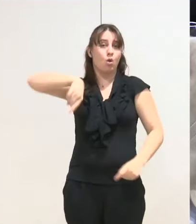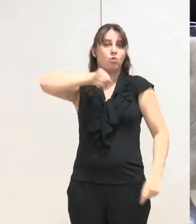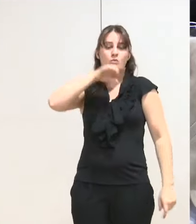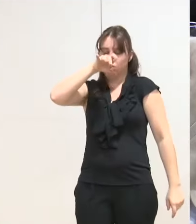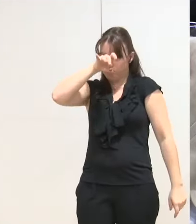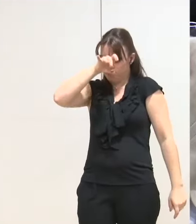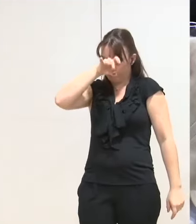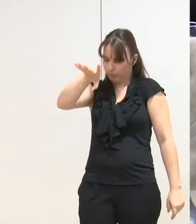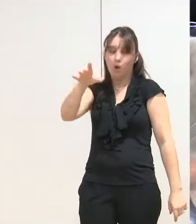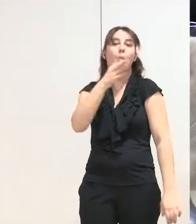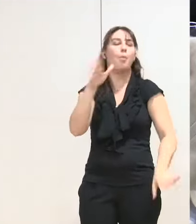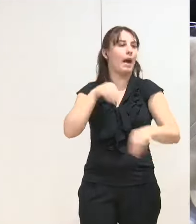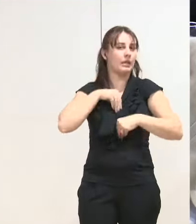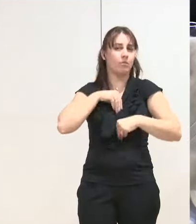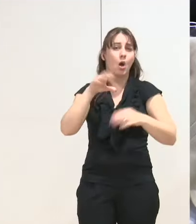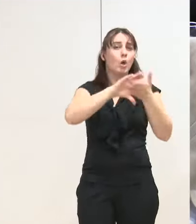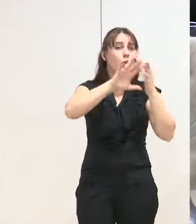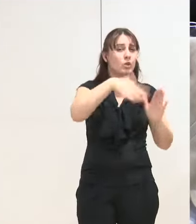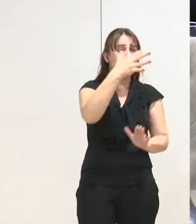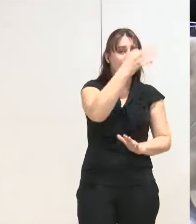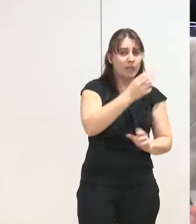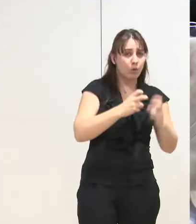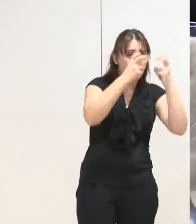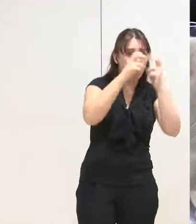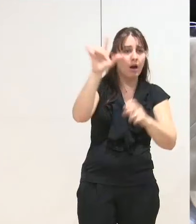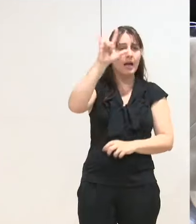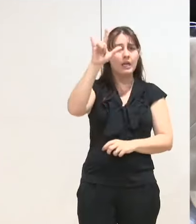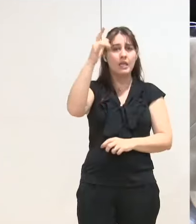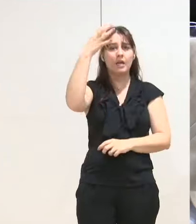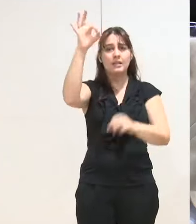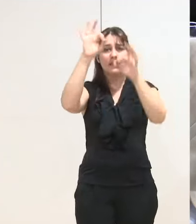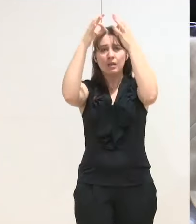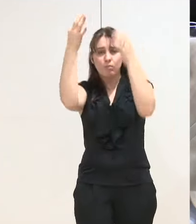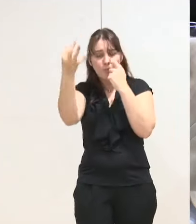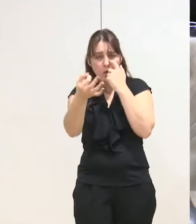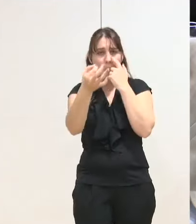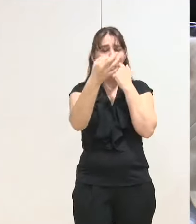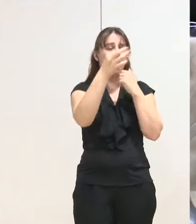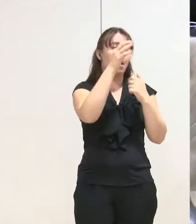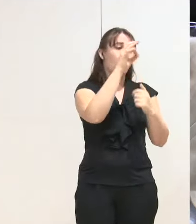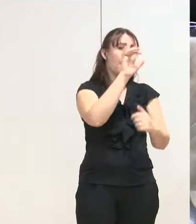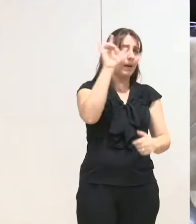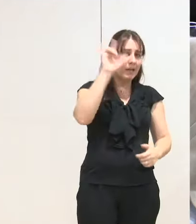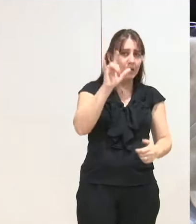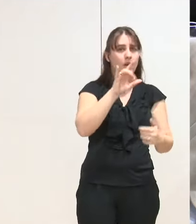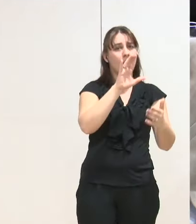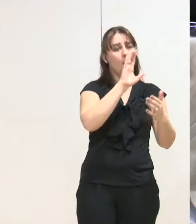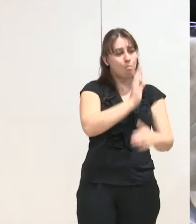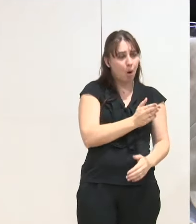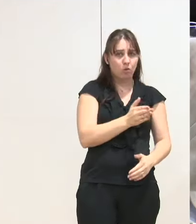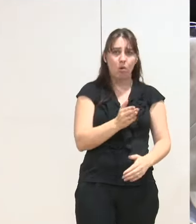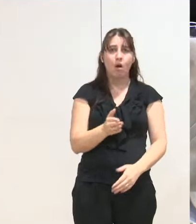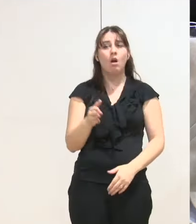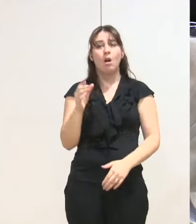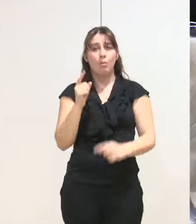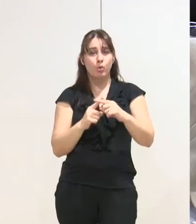question plus 15 % à Toulouse plus 10 % à Lille plus 5 % à Lyon Marseille Bordeaux plus 0 % à